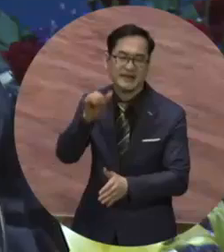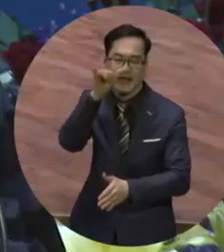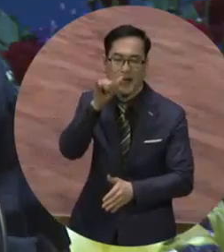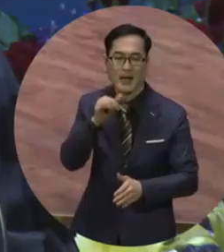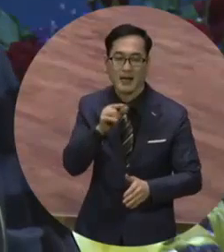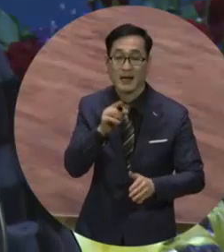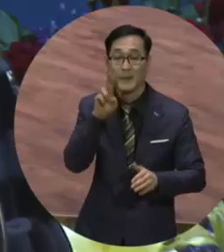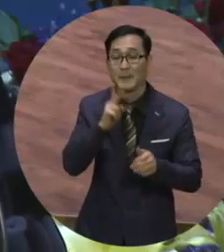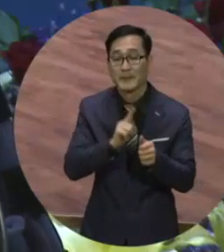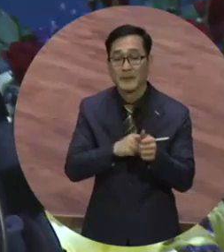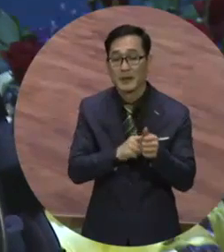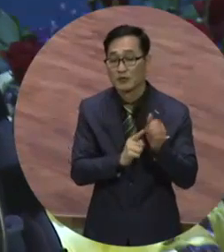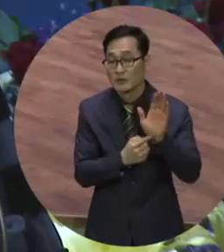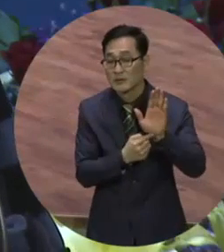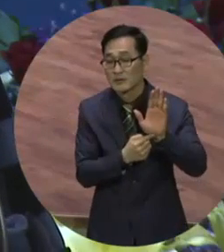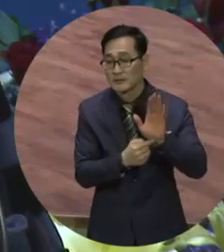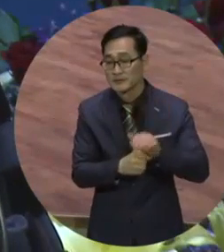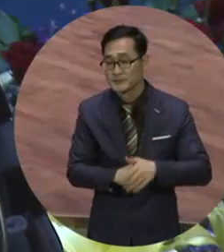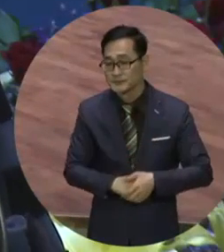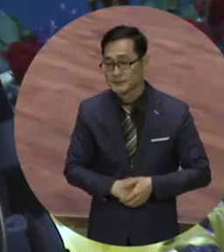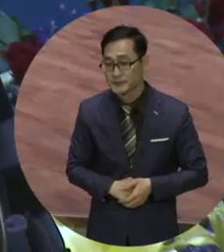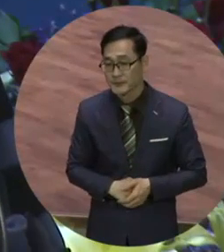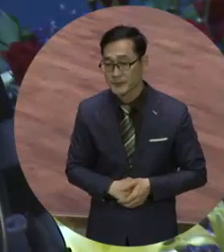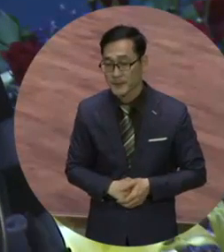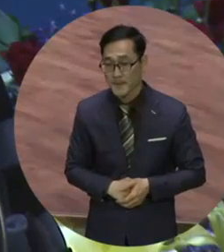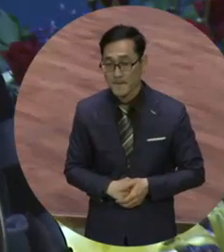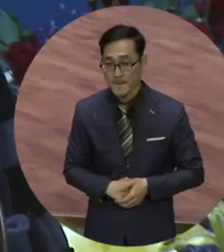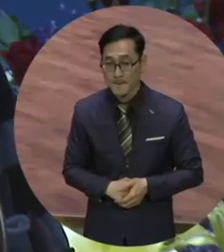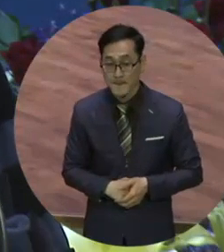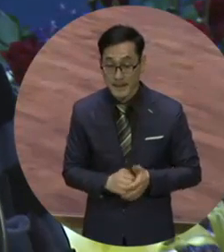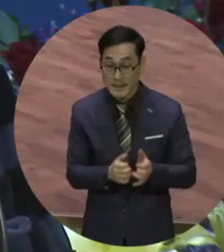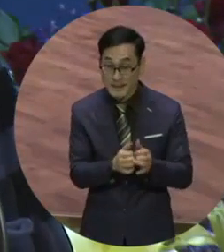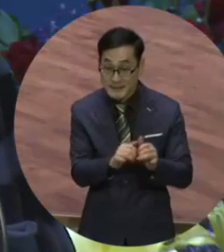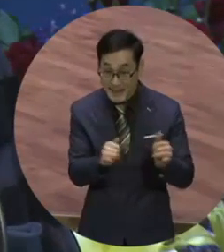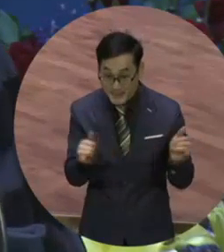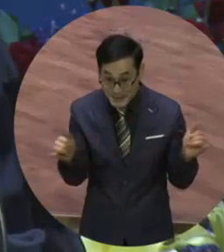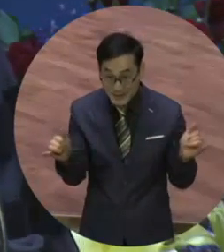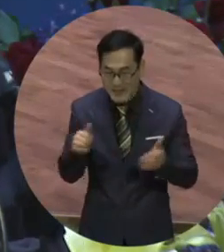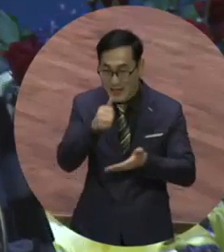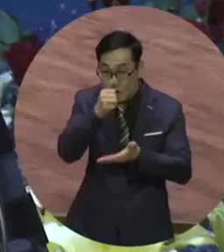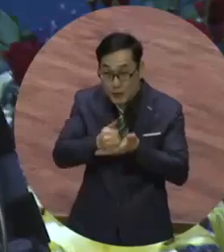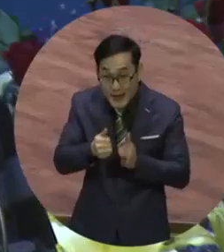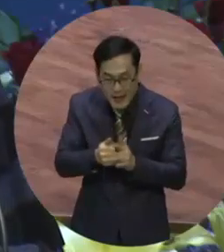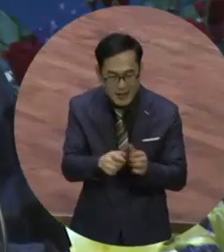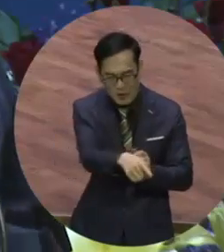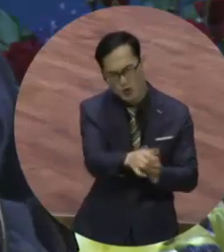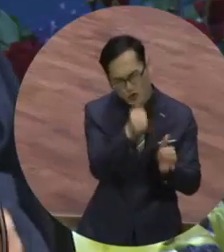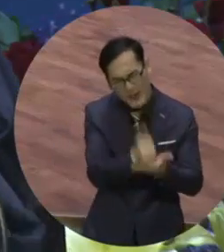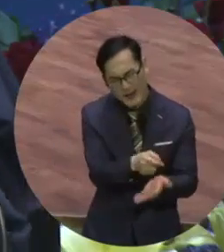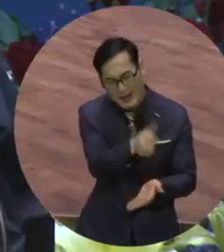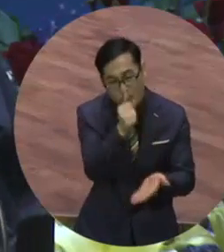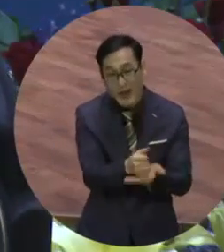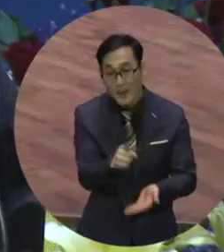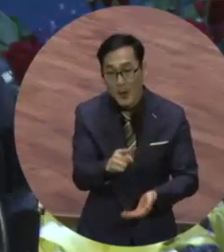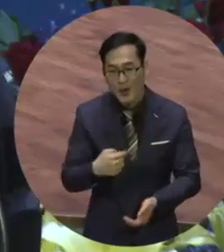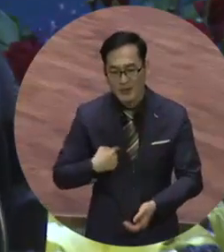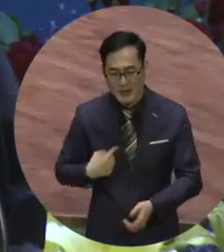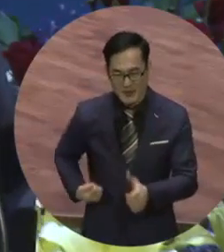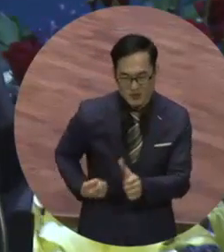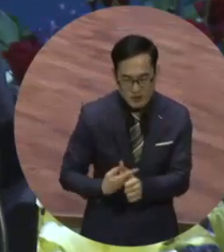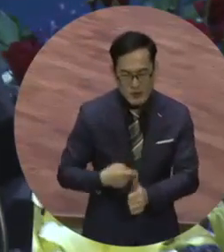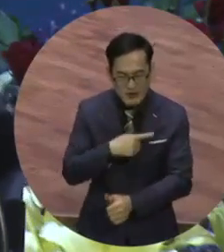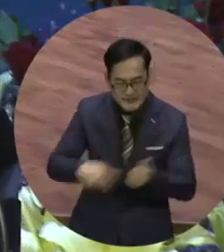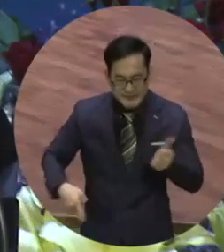있다. 그렇게 말했어요. 사람들이 죄를 말하면 대부분 자범죄를 생각합니다. 자범죄, 죄하면